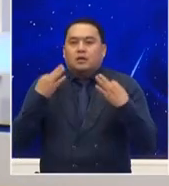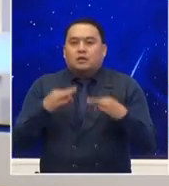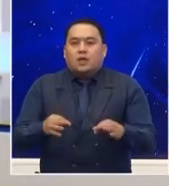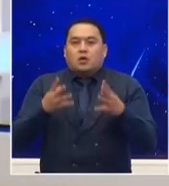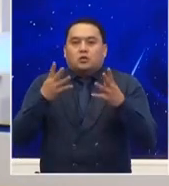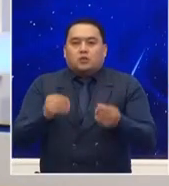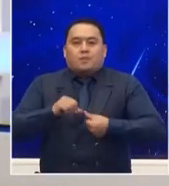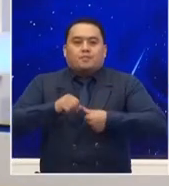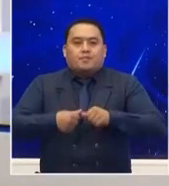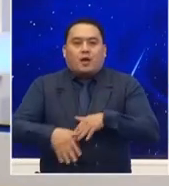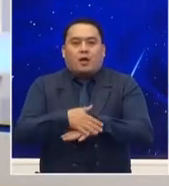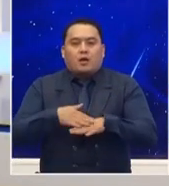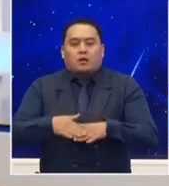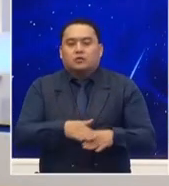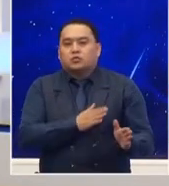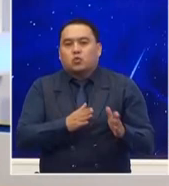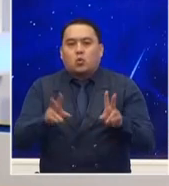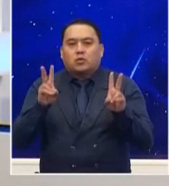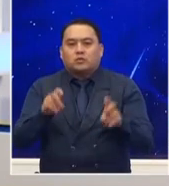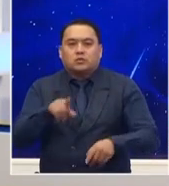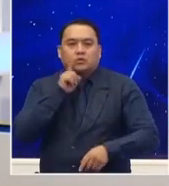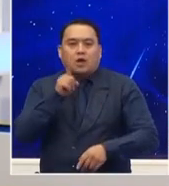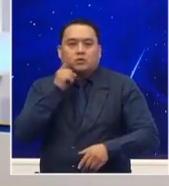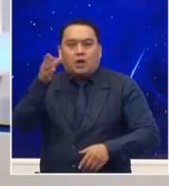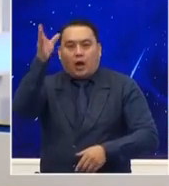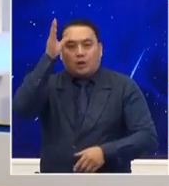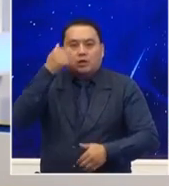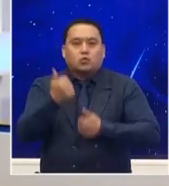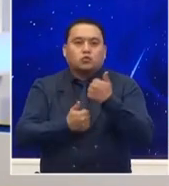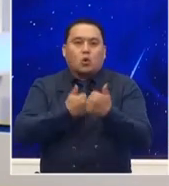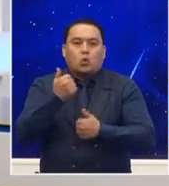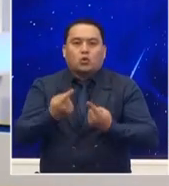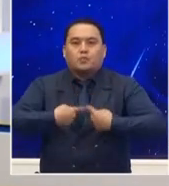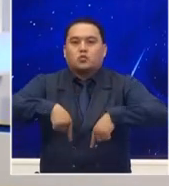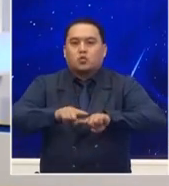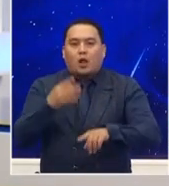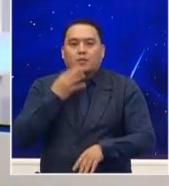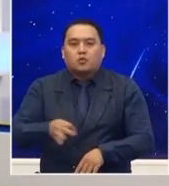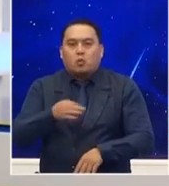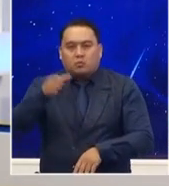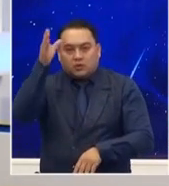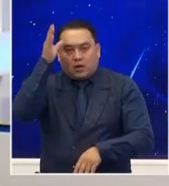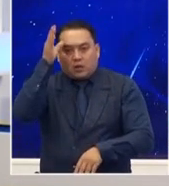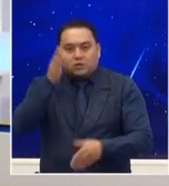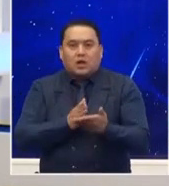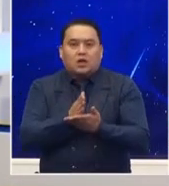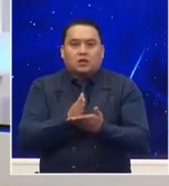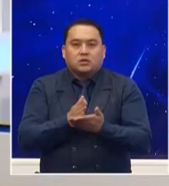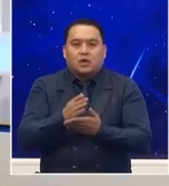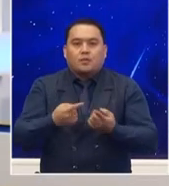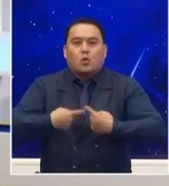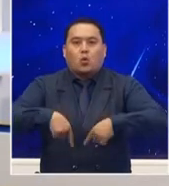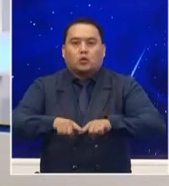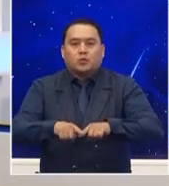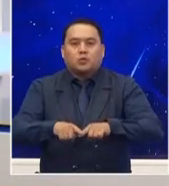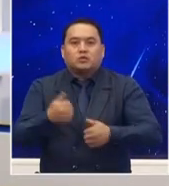Тәуелсіздік мәңгілік елдің тұрағы атты жас ақындар мүшәйрасы қорытындыланды. Ұйымдастырушылар Алматы облыстық білім және ғылым қызметкерлерінің кәсіподақ